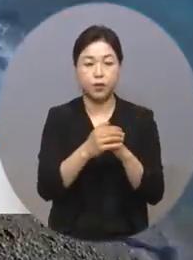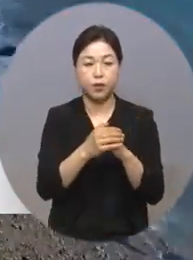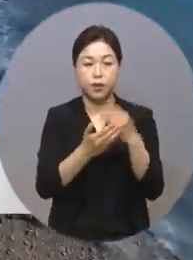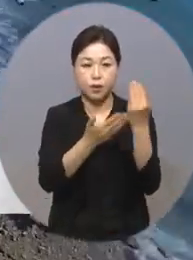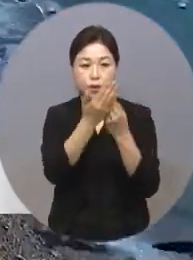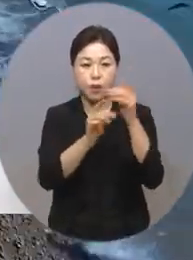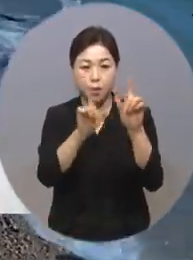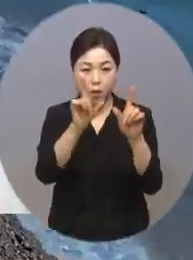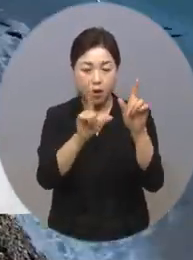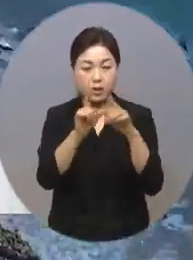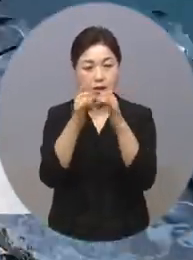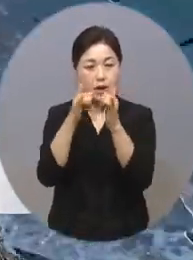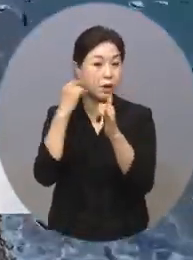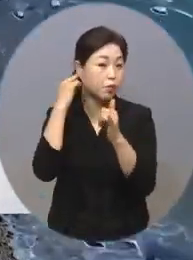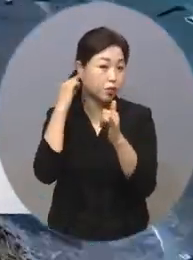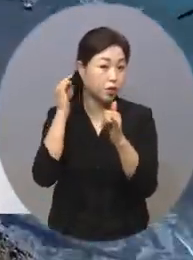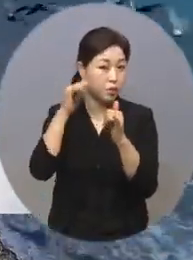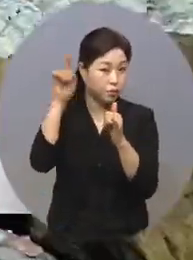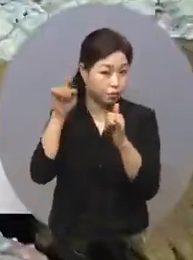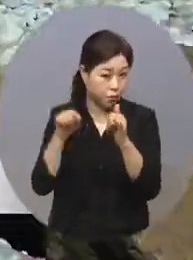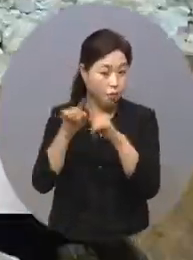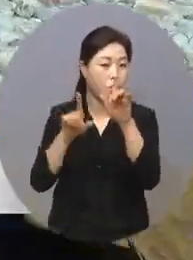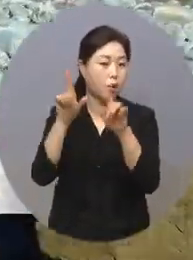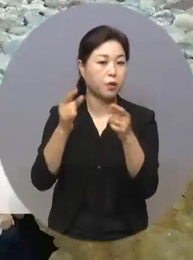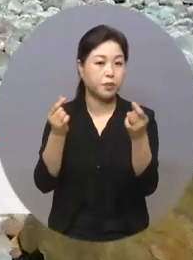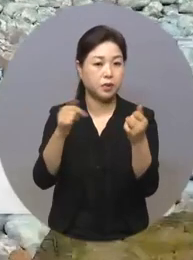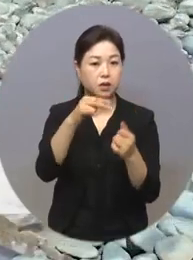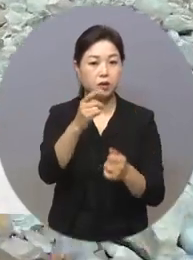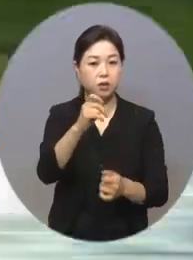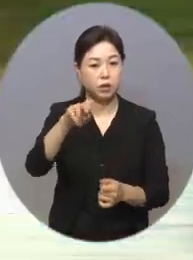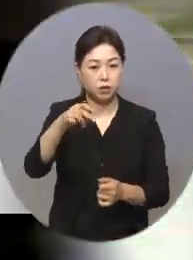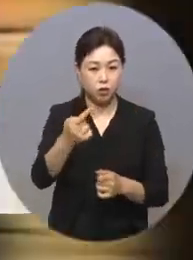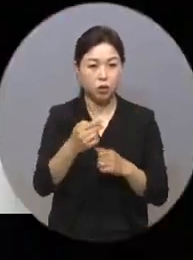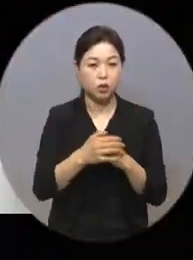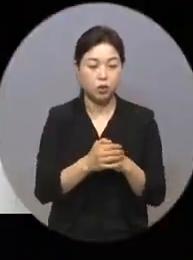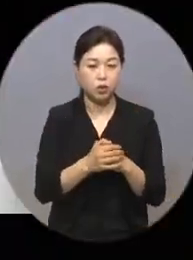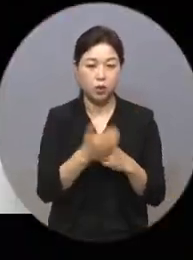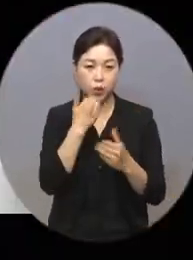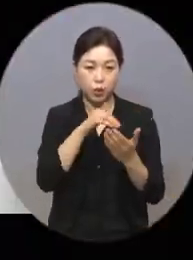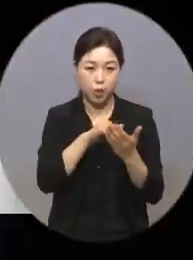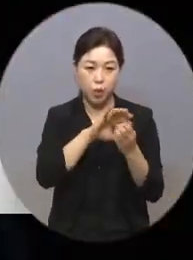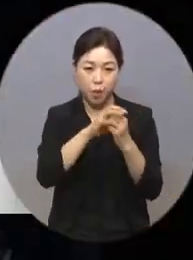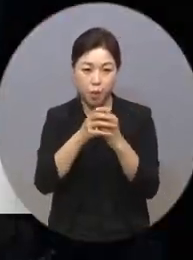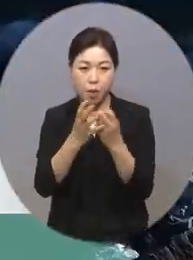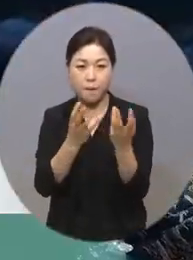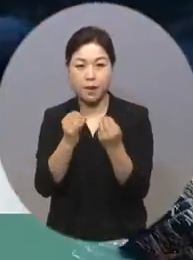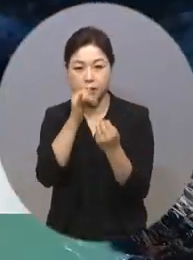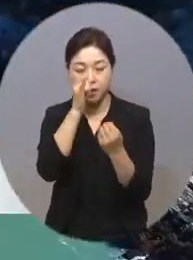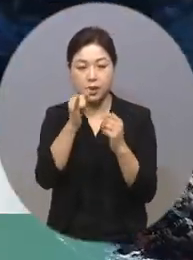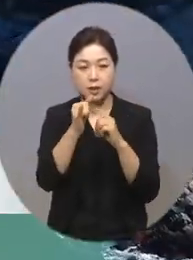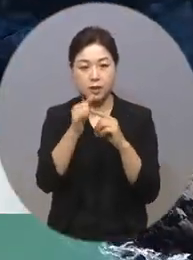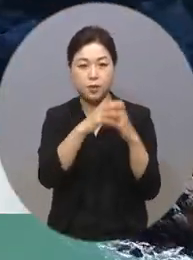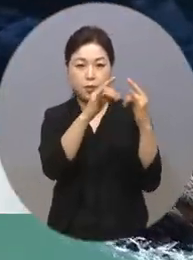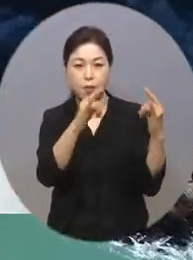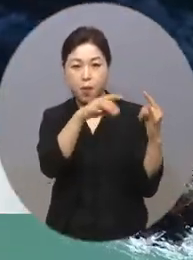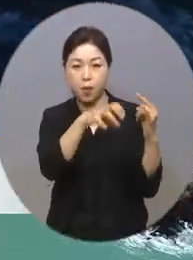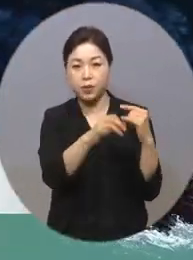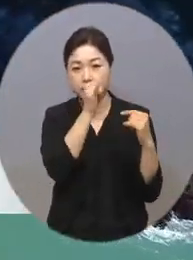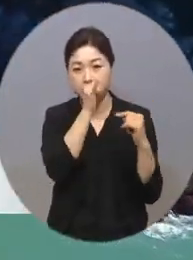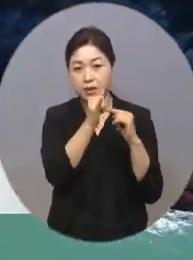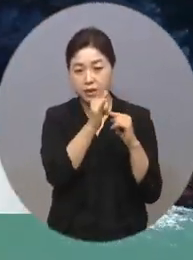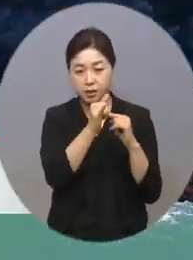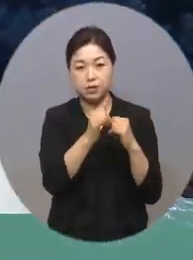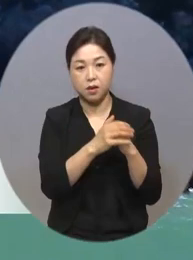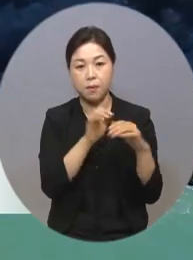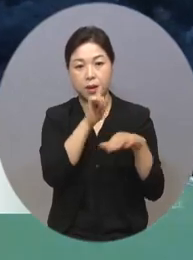해 송이도라 불리며 몽돌 해변에 흰 조약돌이 가득하고 캠핑 데크가 있어 야영을 즐길 수